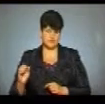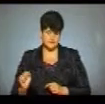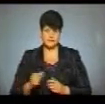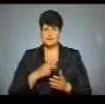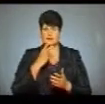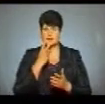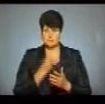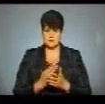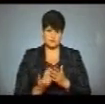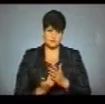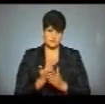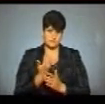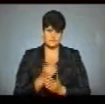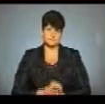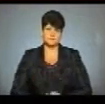у випуску.